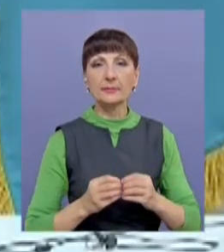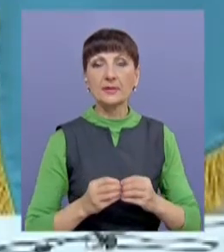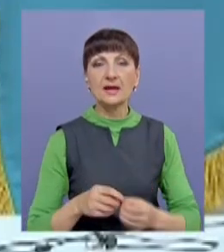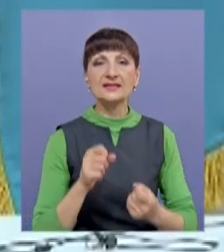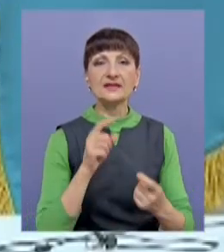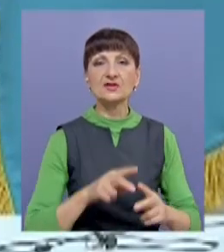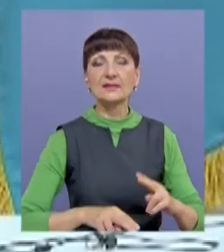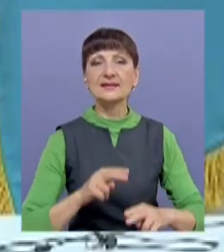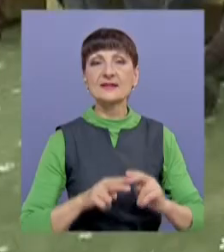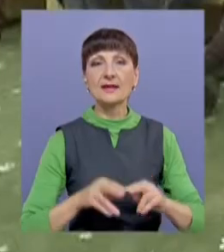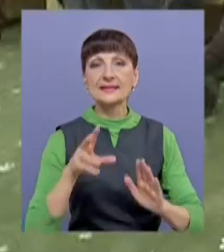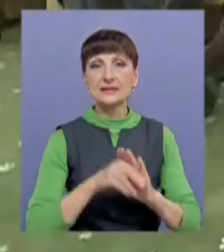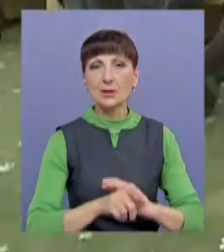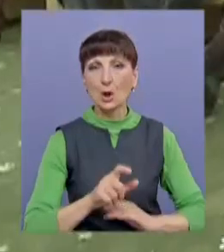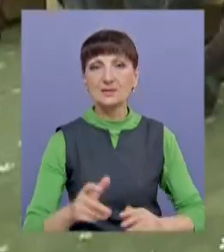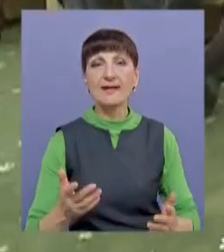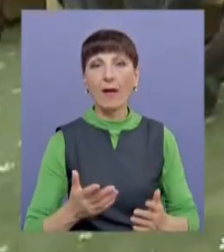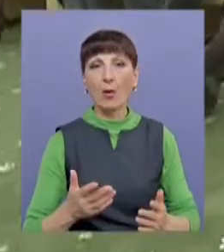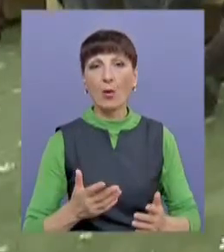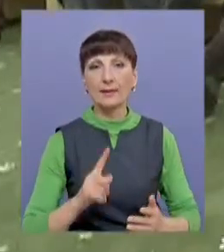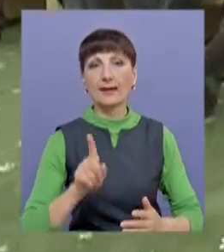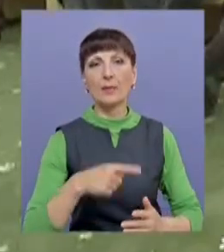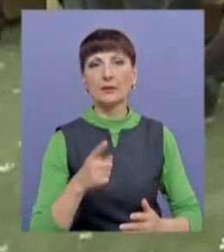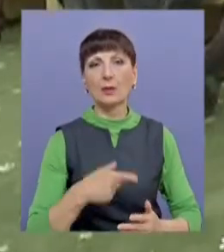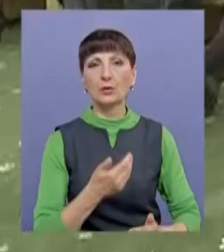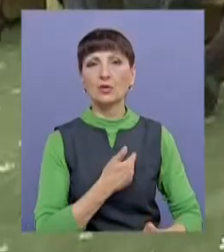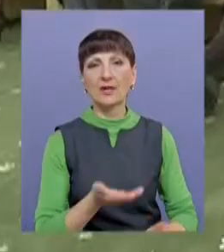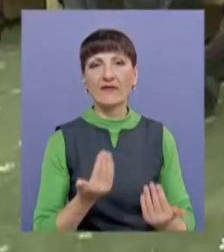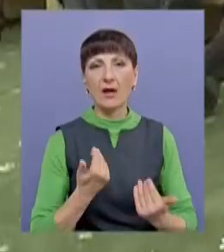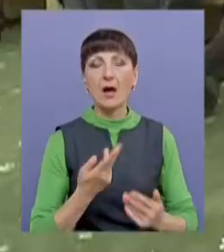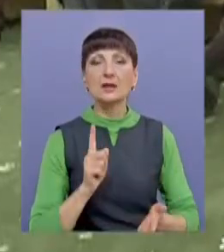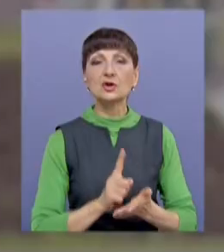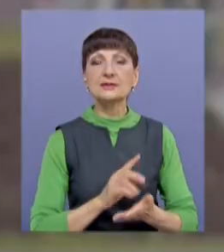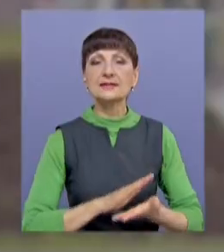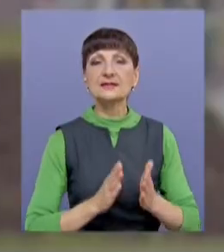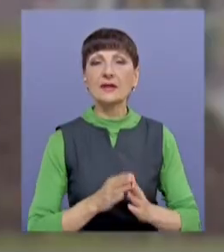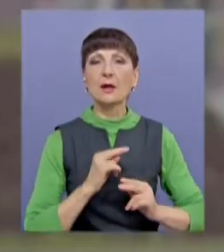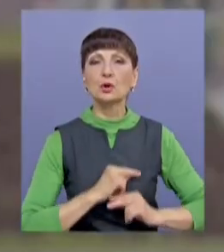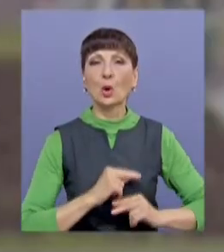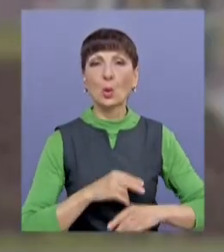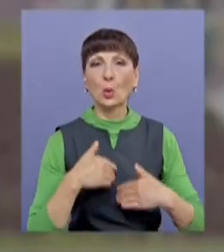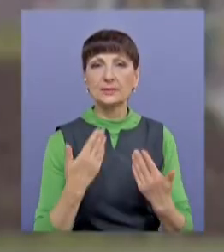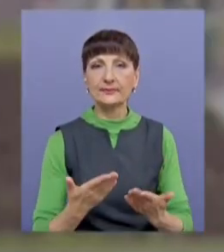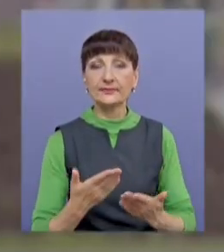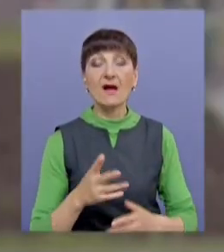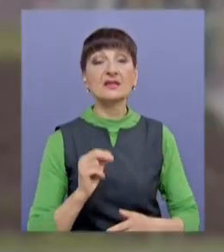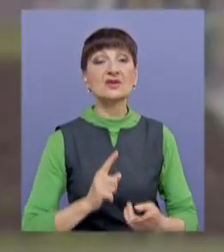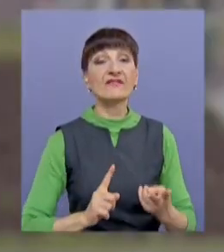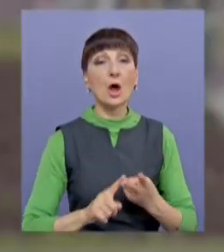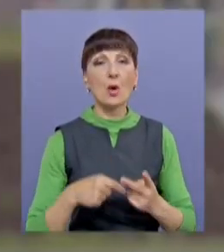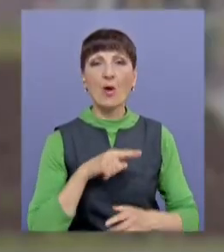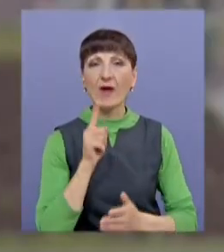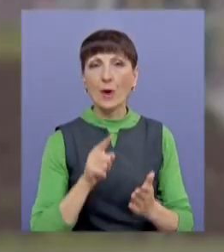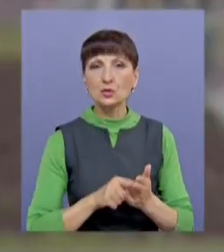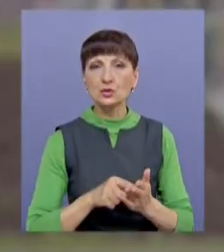соответствующее настроение среди людей. Мы должны создавать обстановку труда. На второй мой вопрос об инаугурации